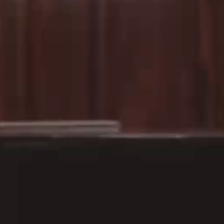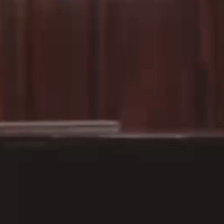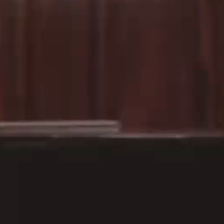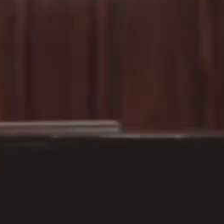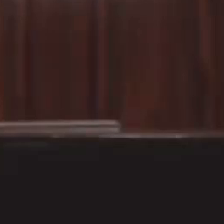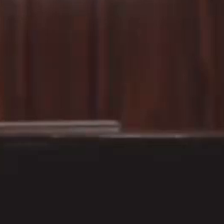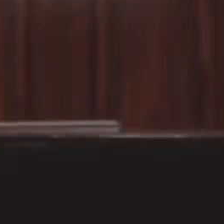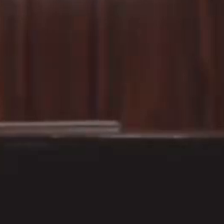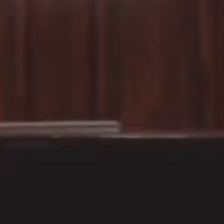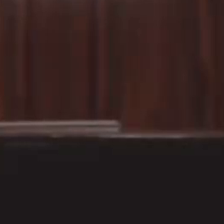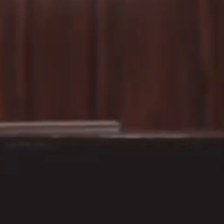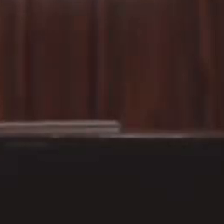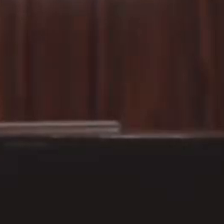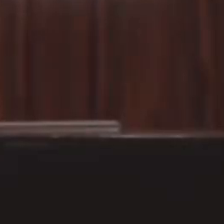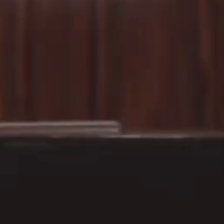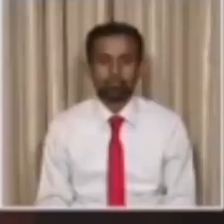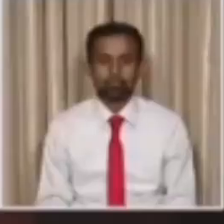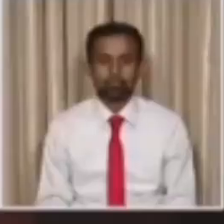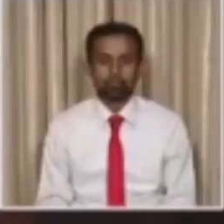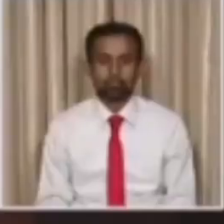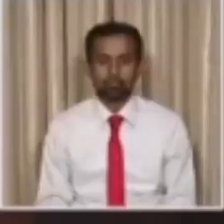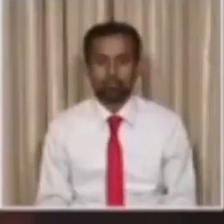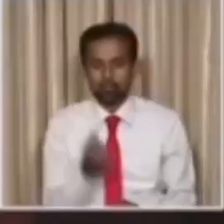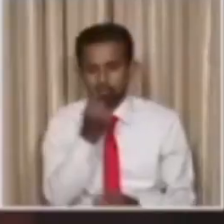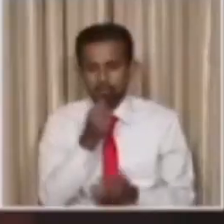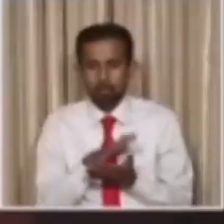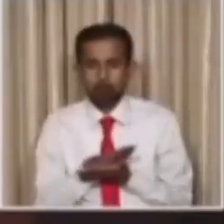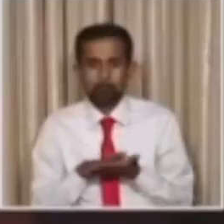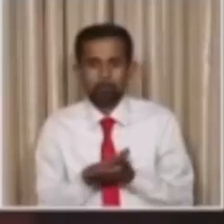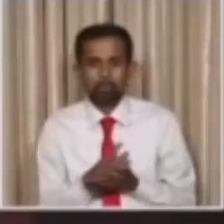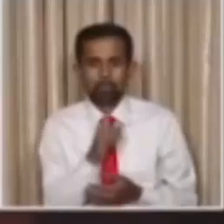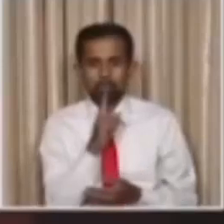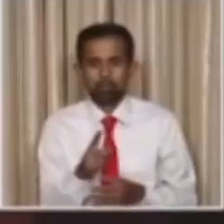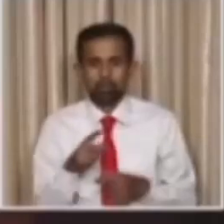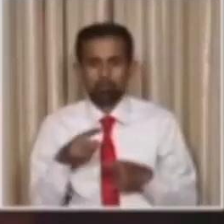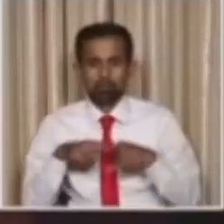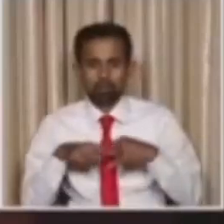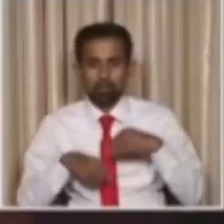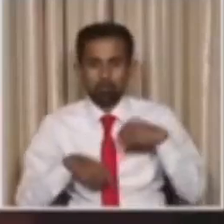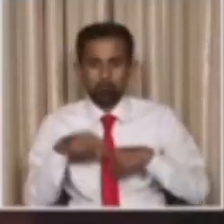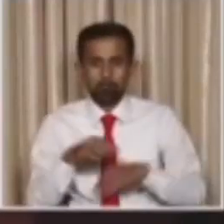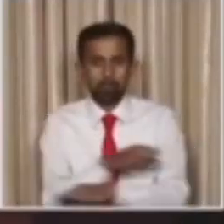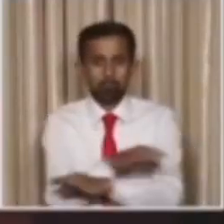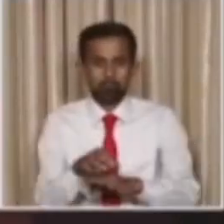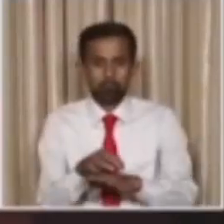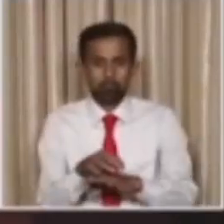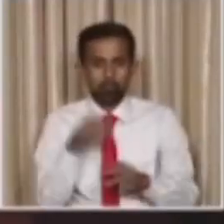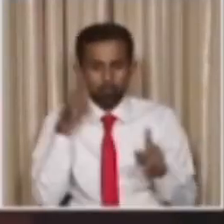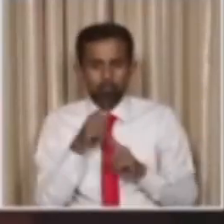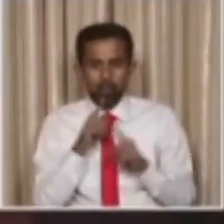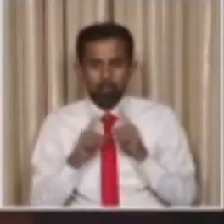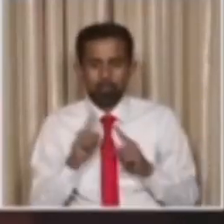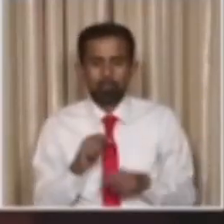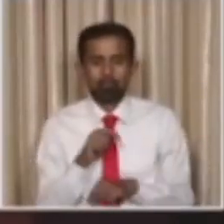ඒ වගේම මම පොඩි පැහැදිලි කිරීමක් කරන්න කැමති විශේෂයෙන්ම මේ මැතිවරණ ක්‍රමය ගැන කතා කරපු